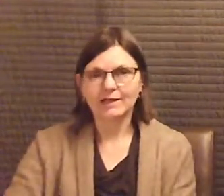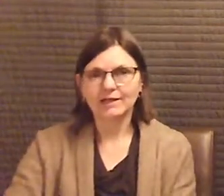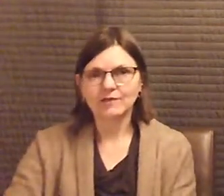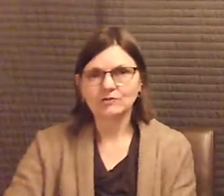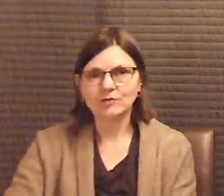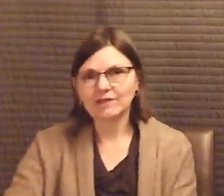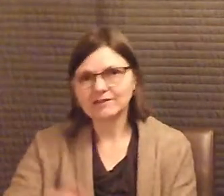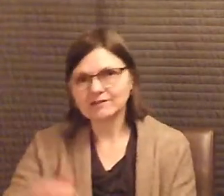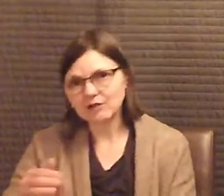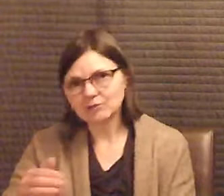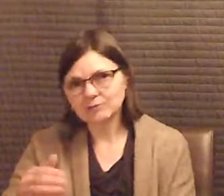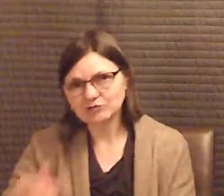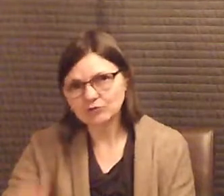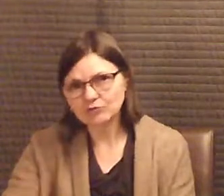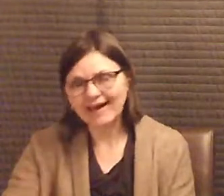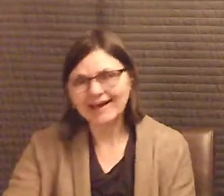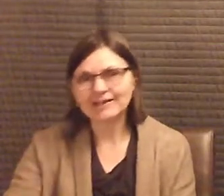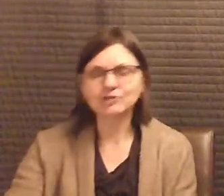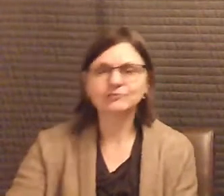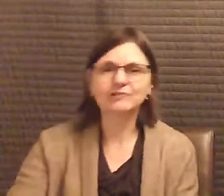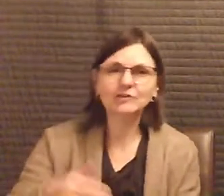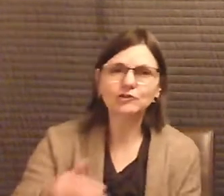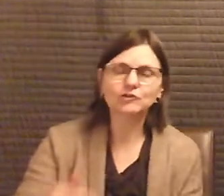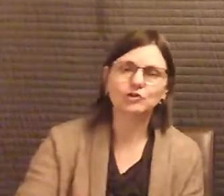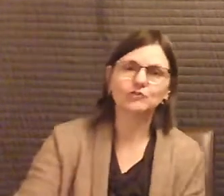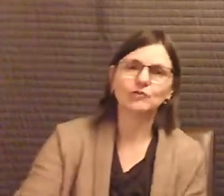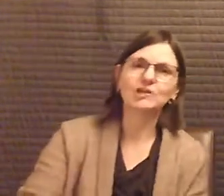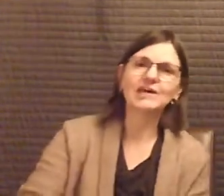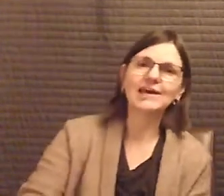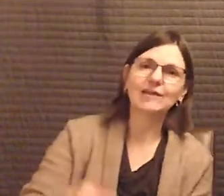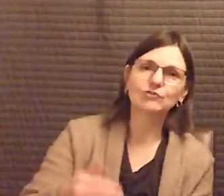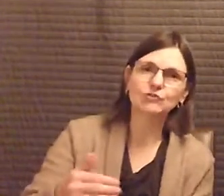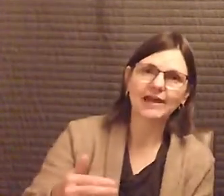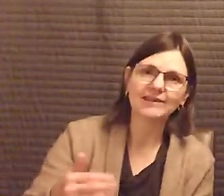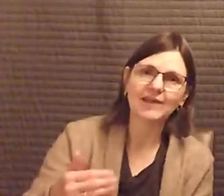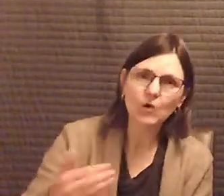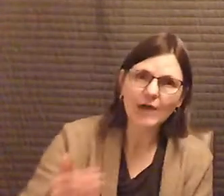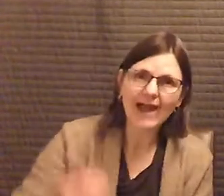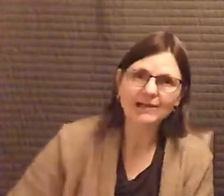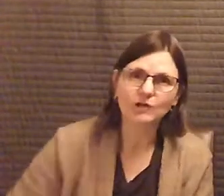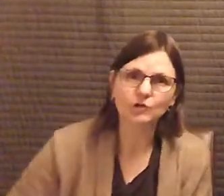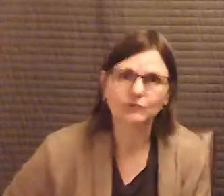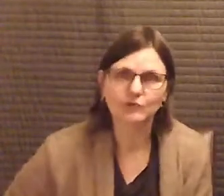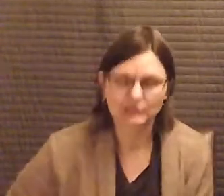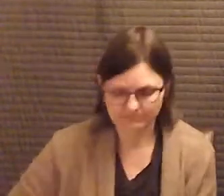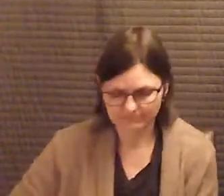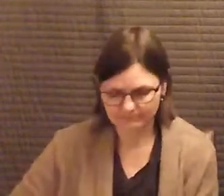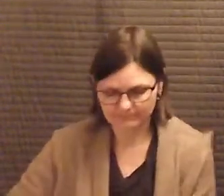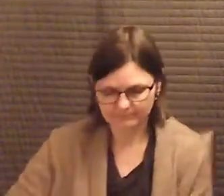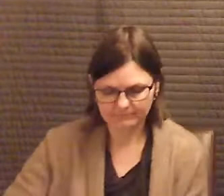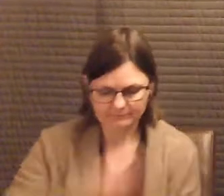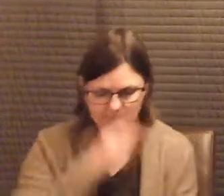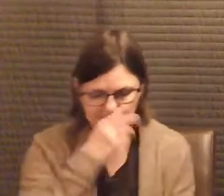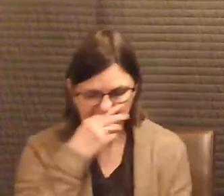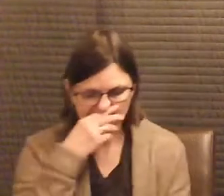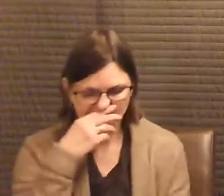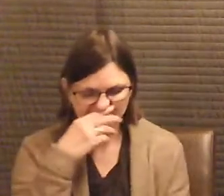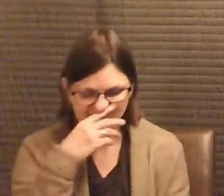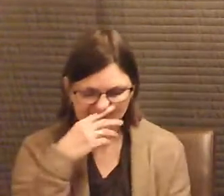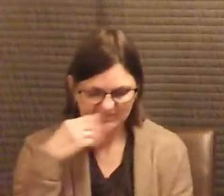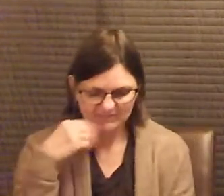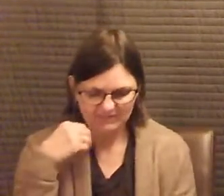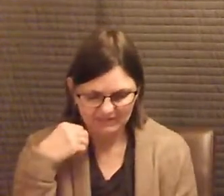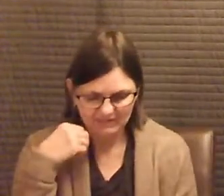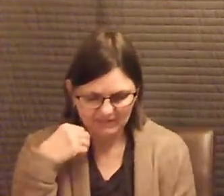dus een en op welk zondaren veranderd kunnen worden en ook heilige kunnen we een gemeentelijke